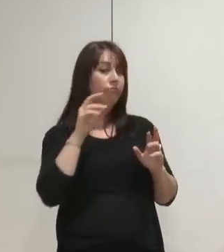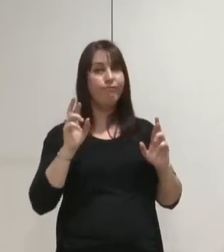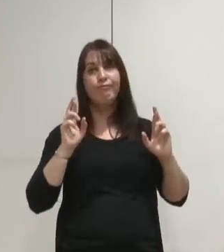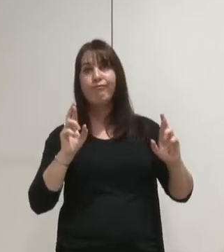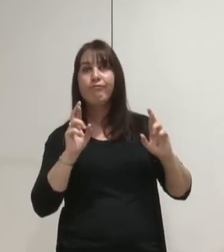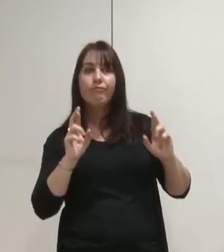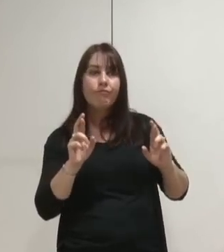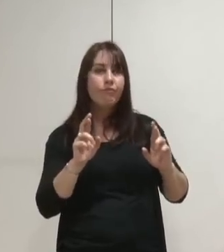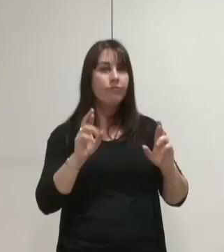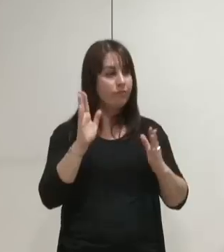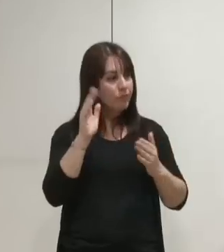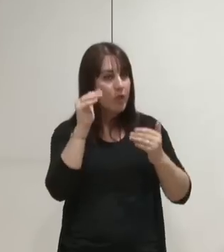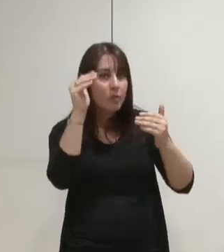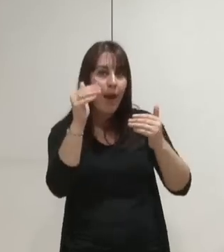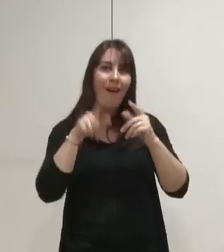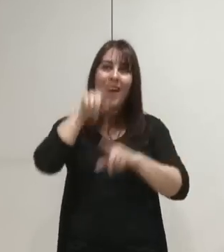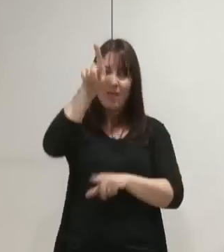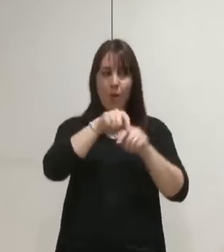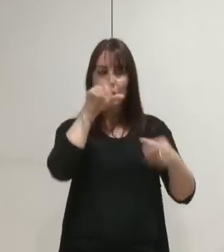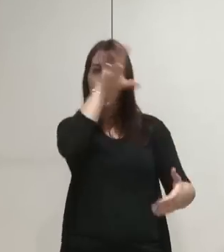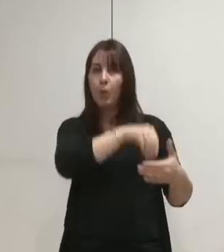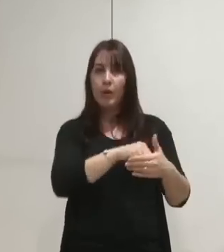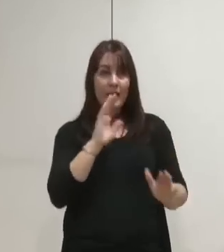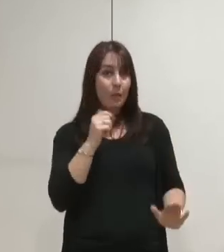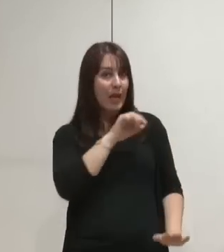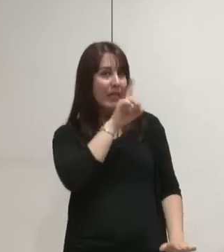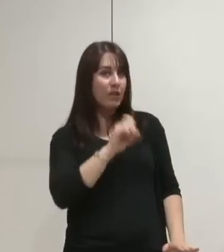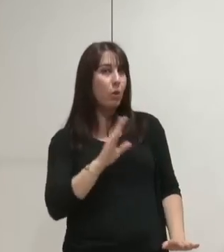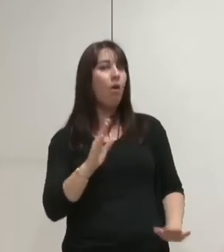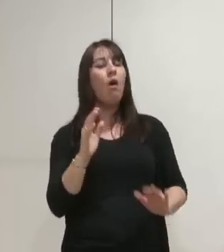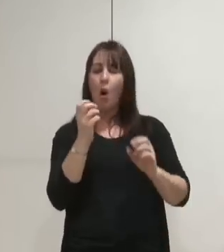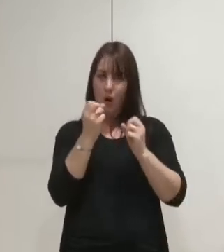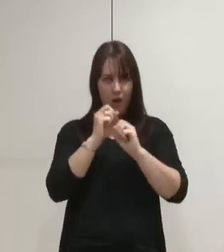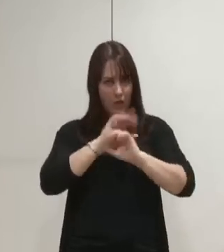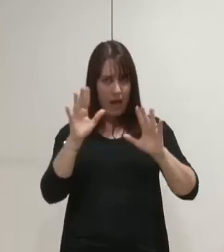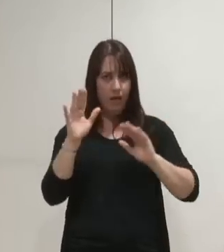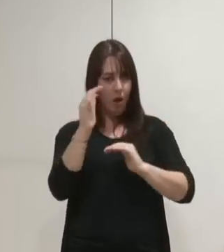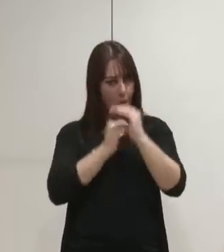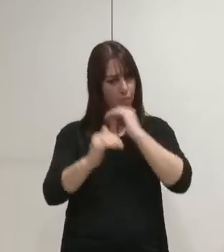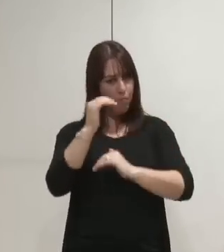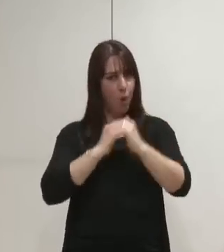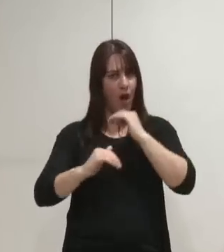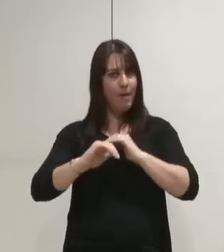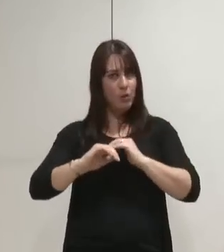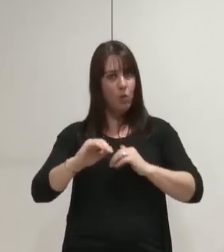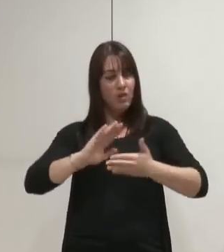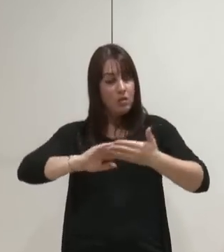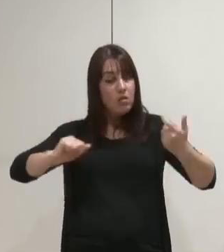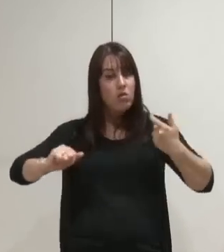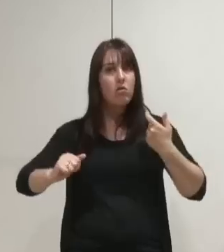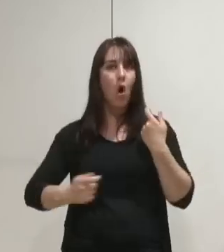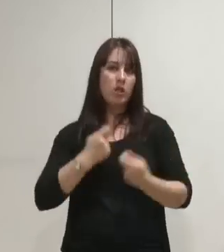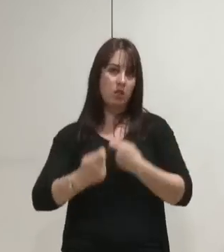tiennent compte de de ces évaluations donc c'est c'est le sens de ma question je comprends que c'est une programmation donc de transition aujourd'hui donc c'est pas la peine de